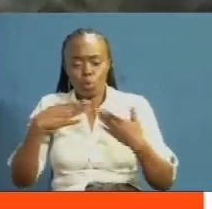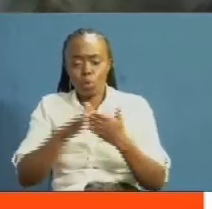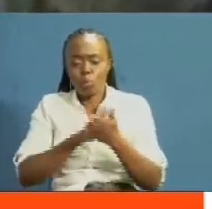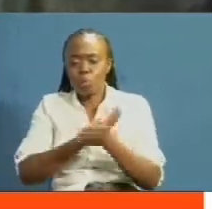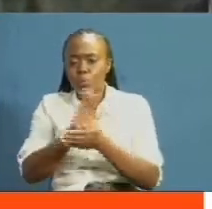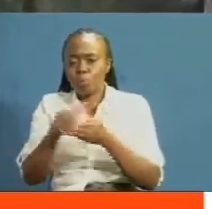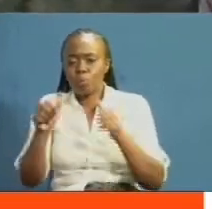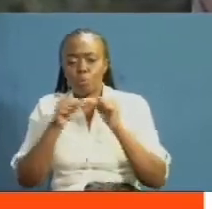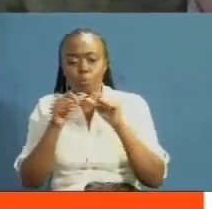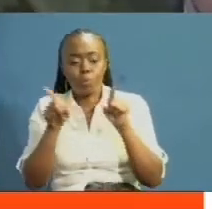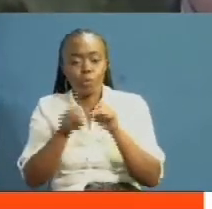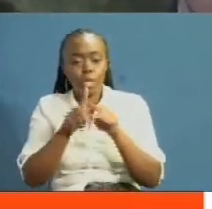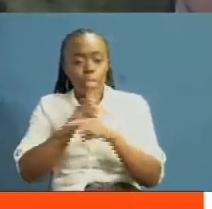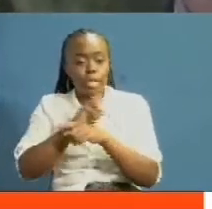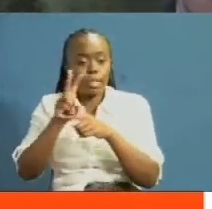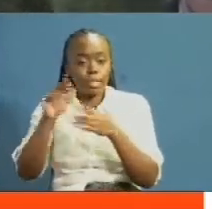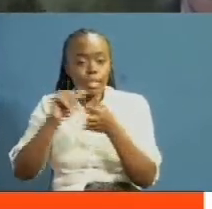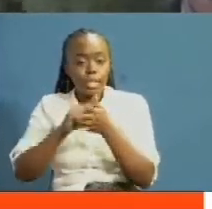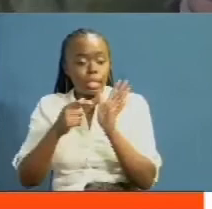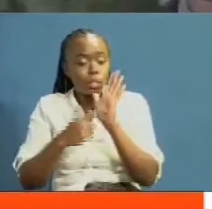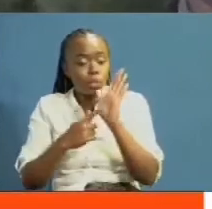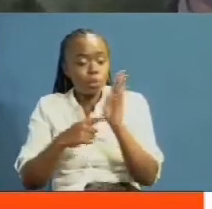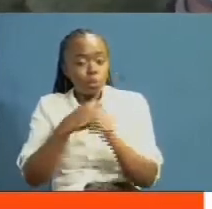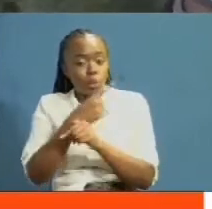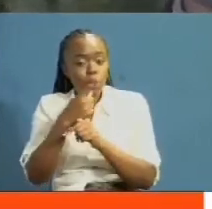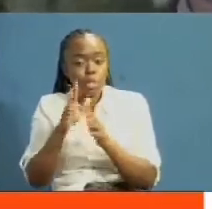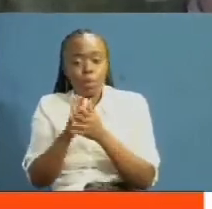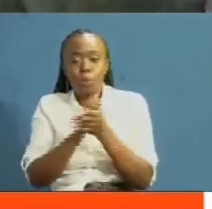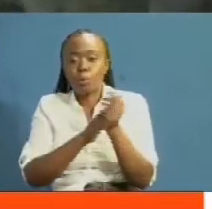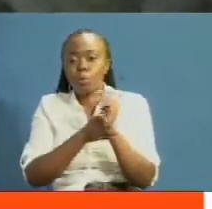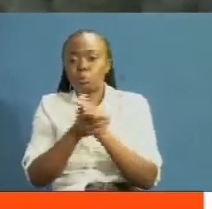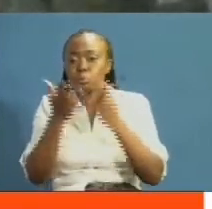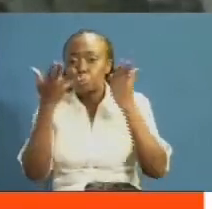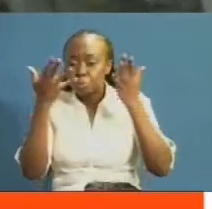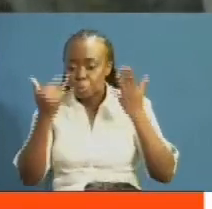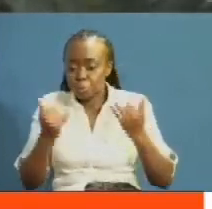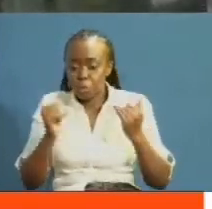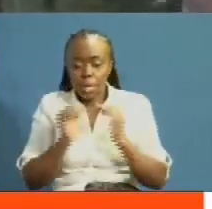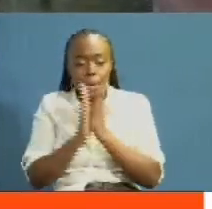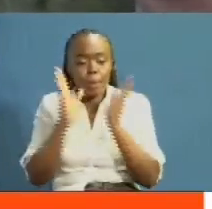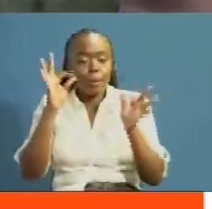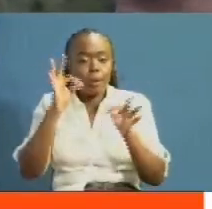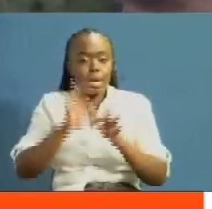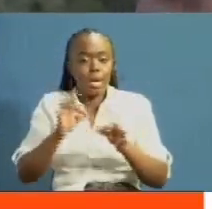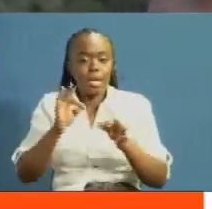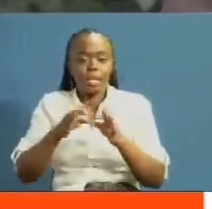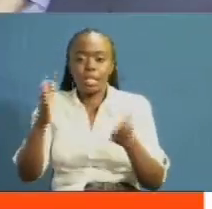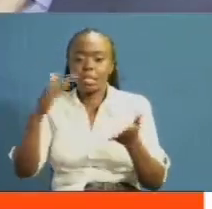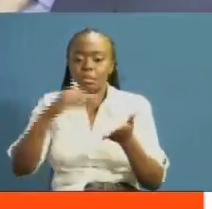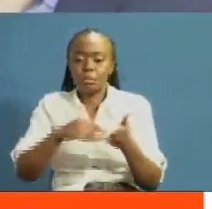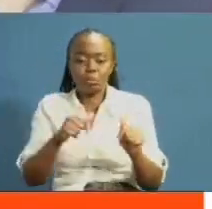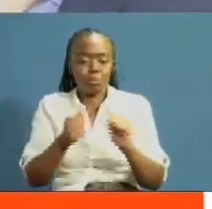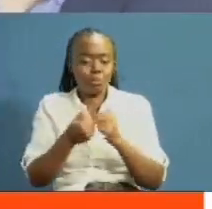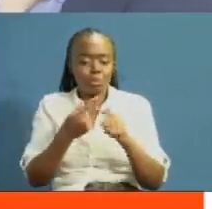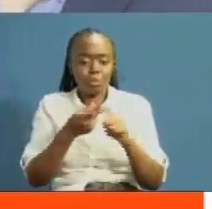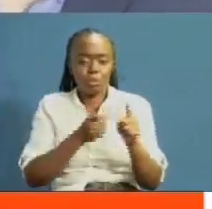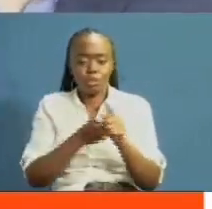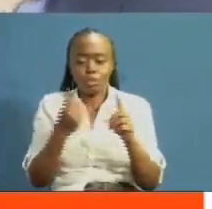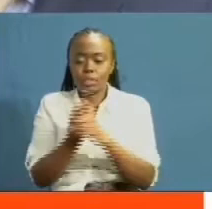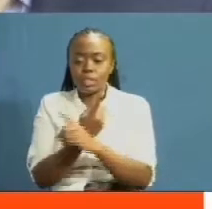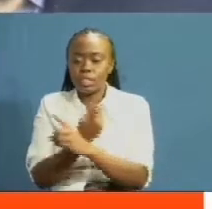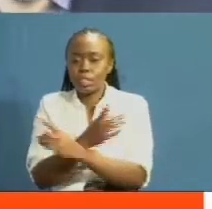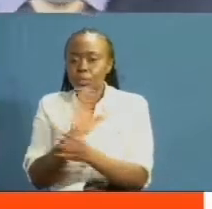Na tumeona pia kuna dalili kwamba hii mambo isipotatuliwa sasa itazidi kuongezeka na pia kufika katika sehemu